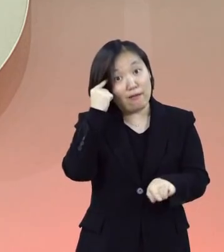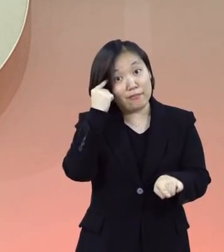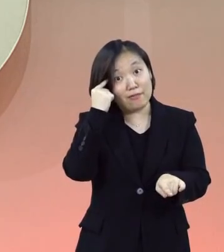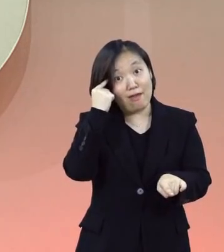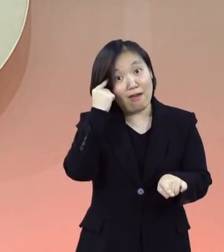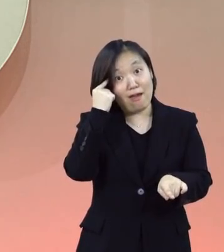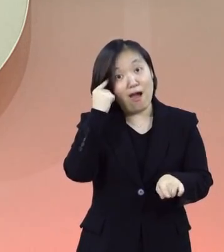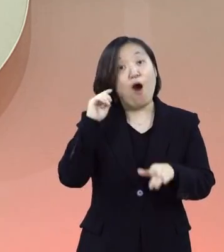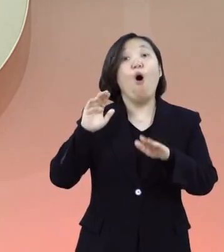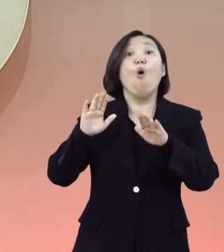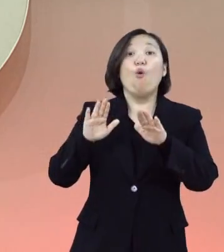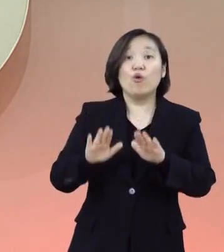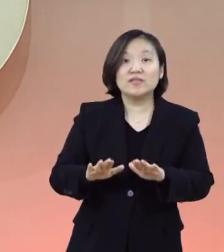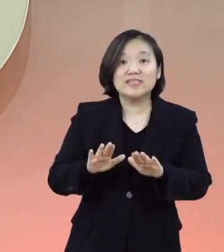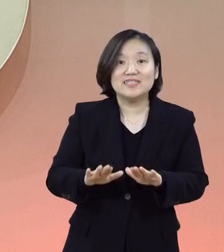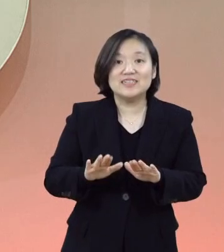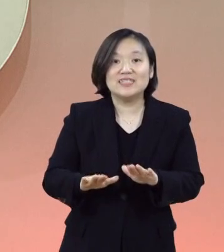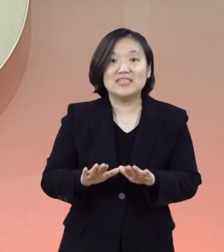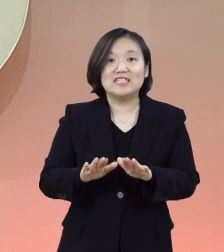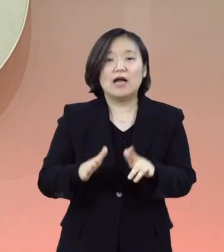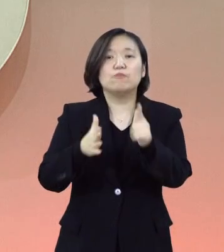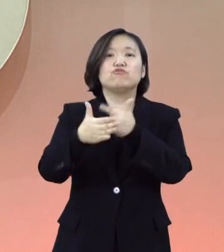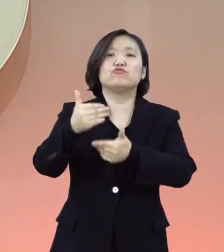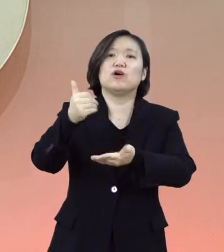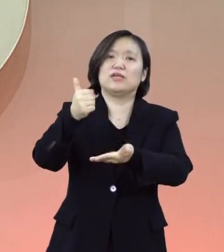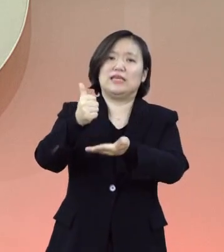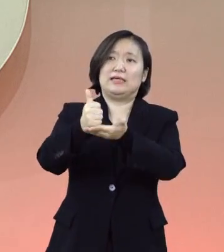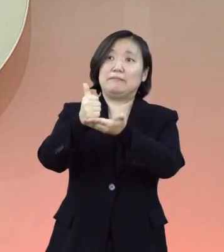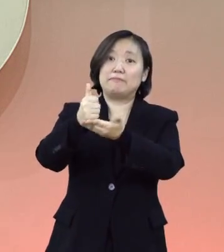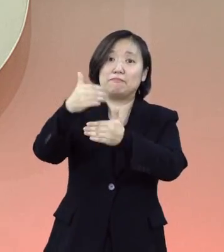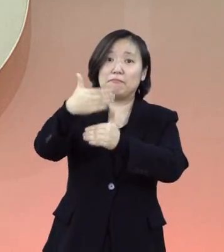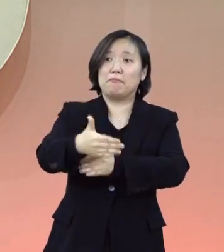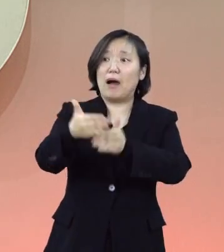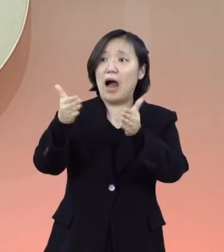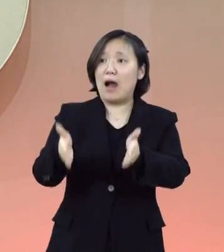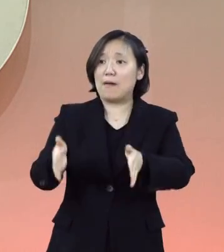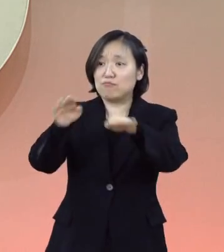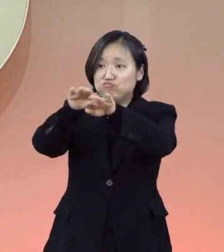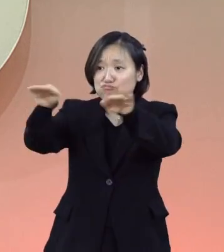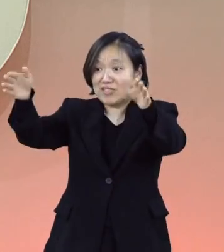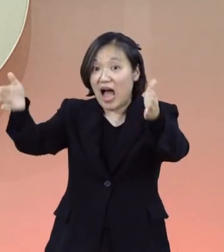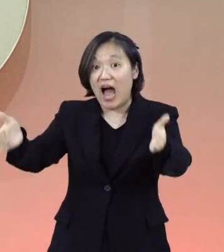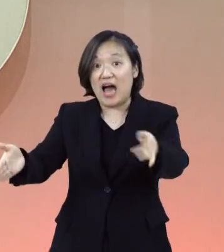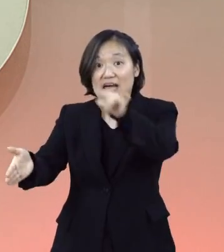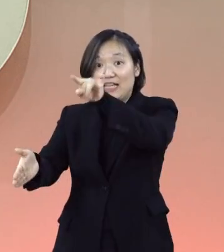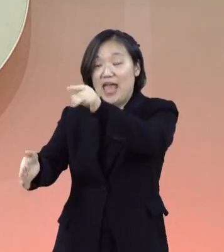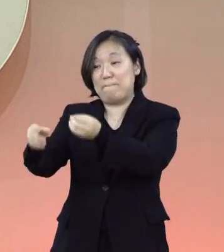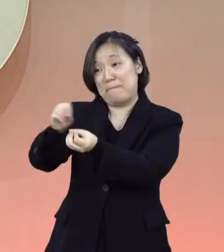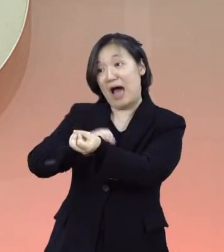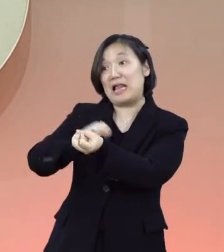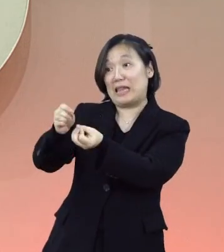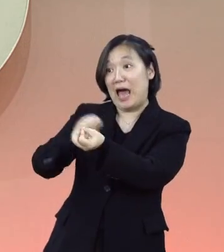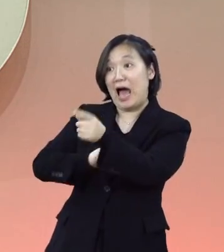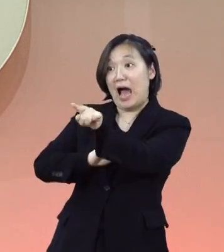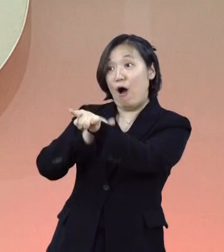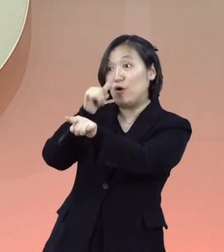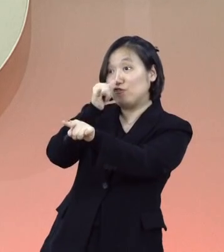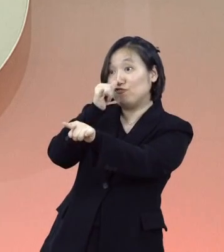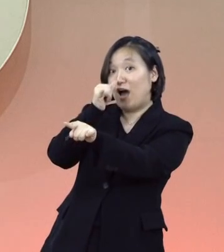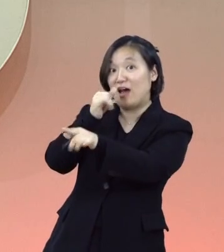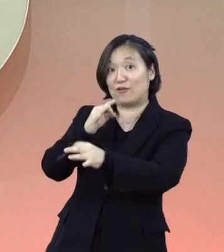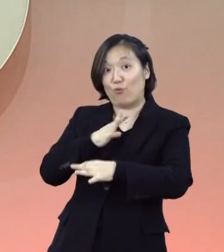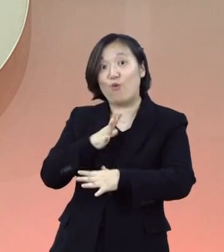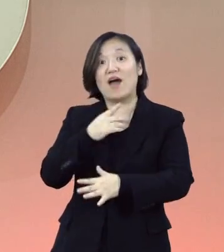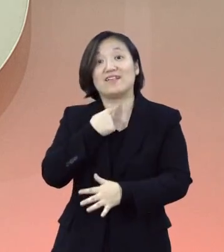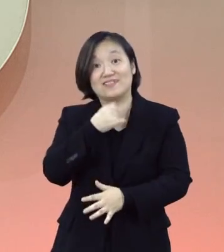내가 바나나를 먹을 수 있는 그 인연으로 이 바나나가 들어왔구나. 라는 그런 얘기가 있었대요. 그러니까 누가